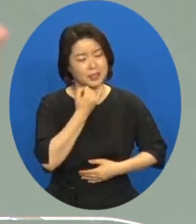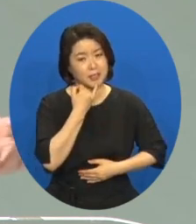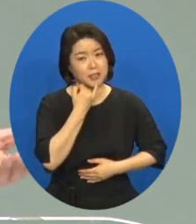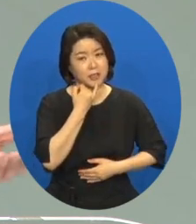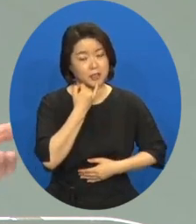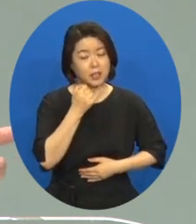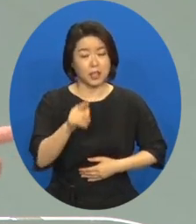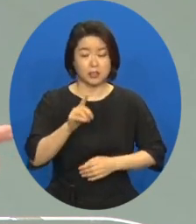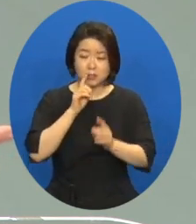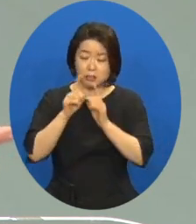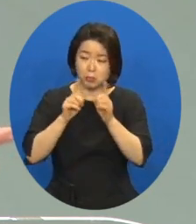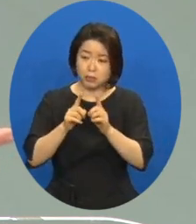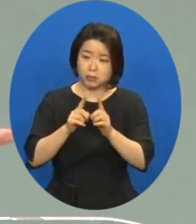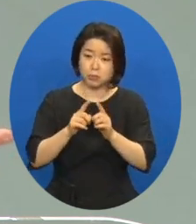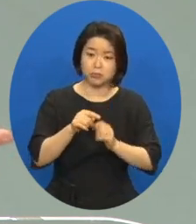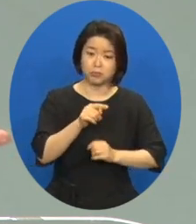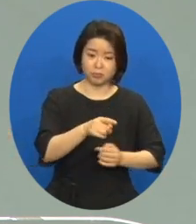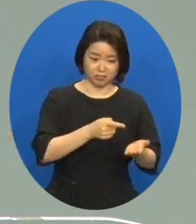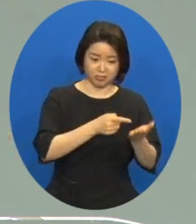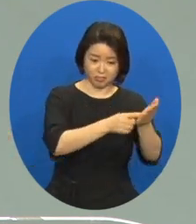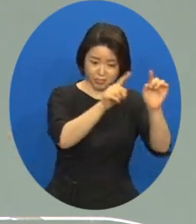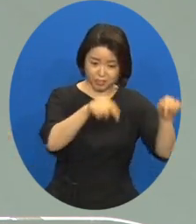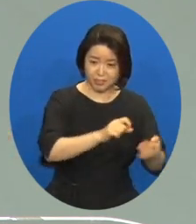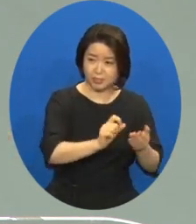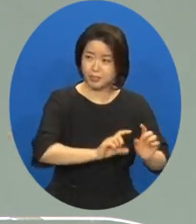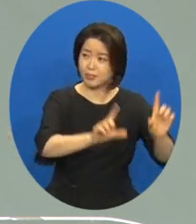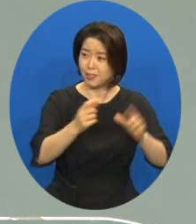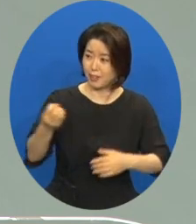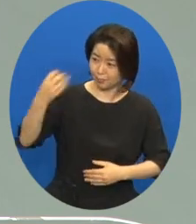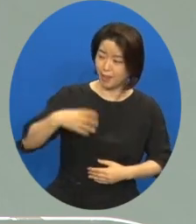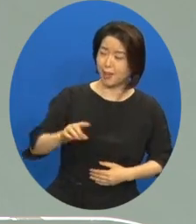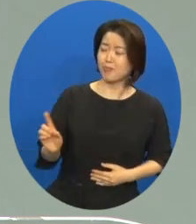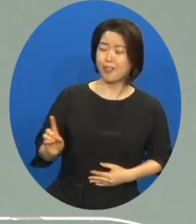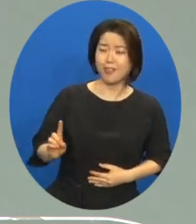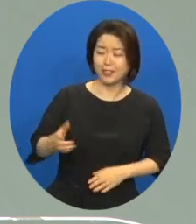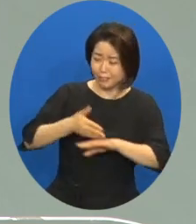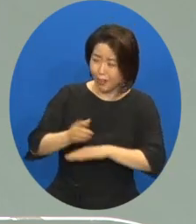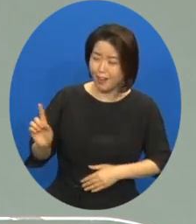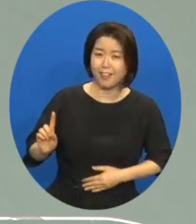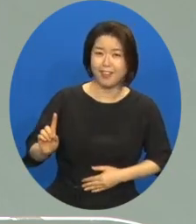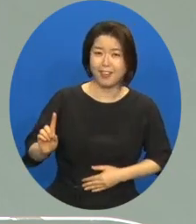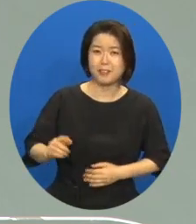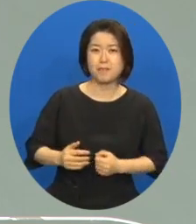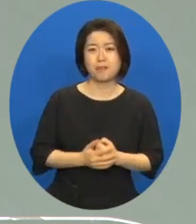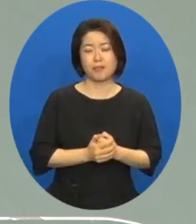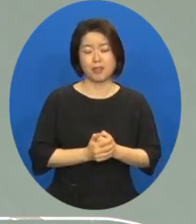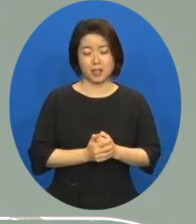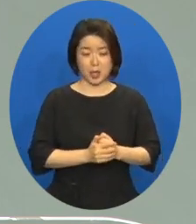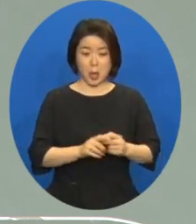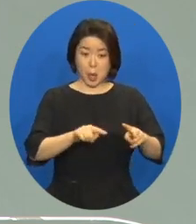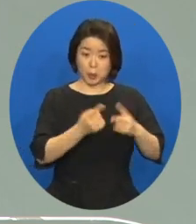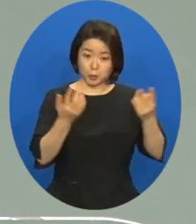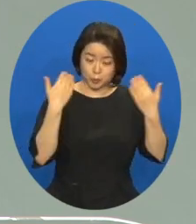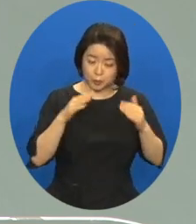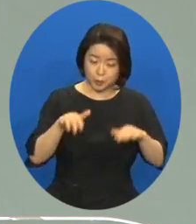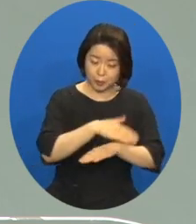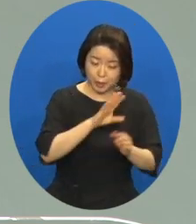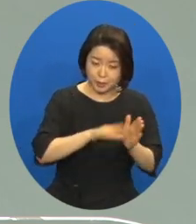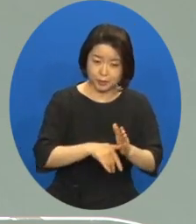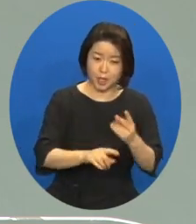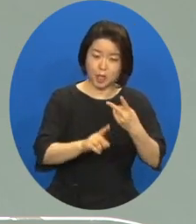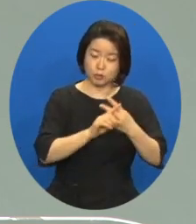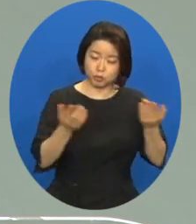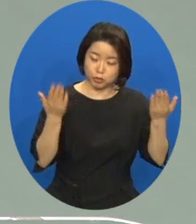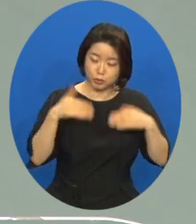그 말을 왜 그제서야 하냐 말이에요. 아니 그러면 초등학교 다닐 때나 중학교 다닐 때 이야기를 해 주셔야 제가